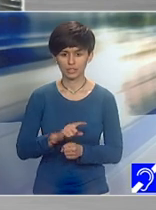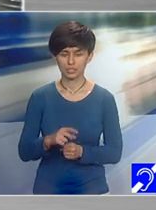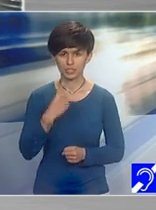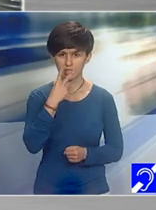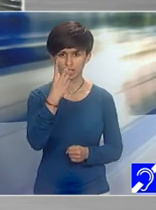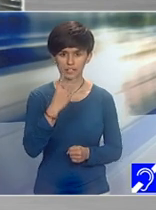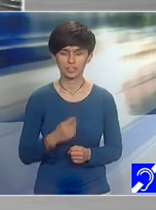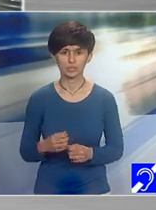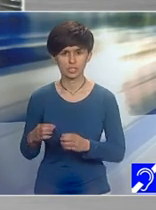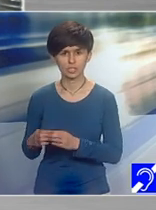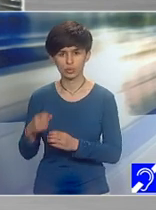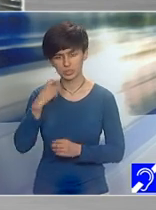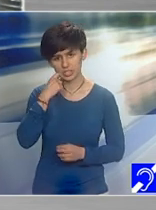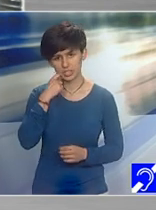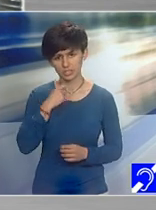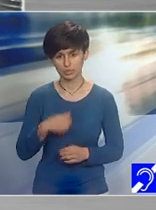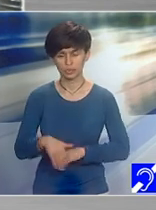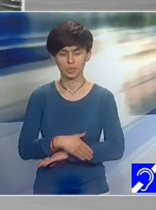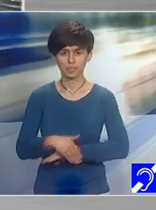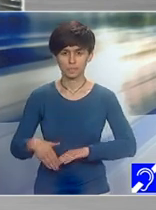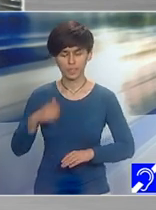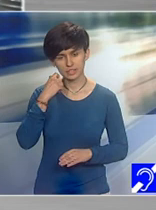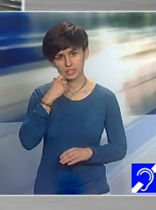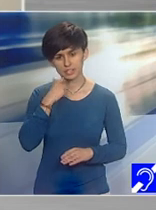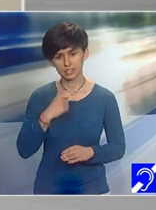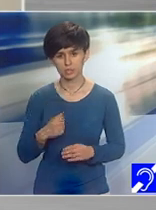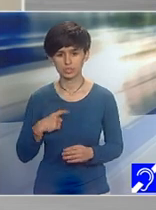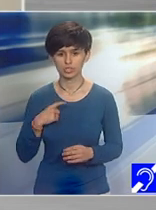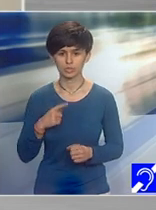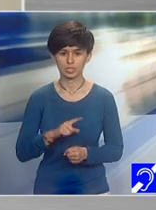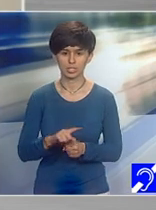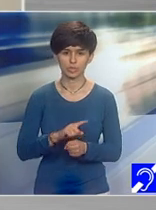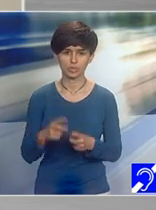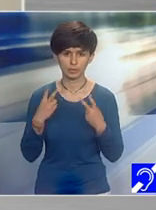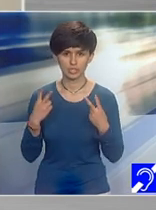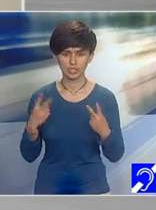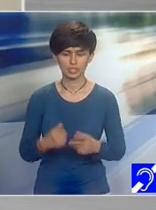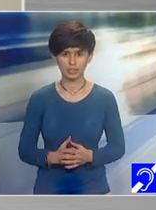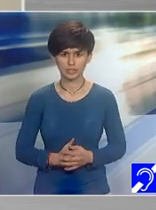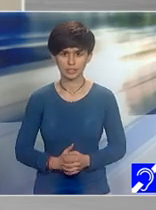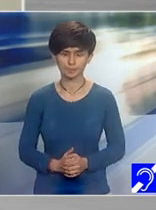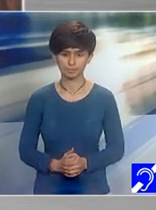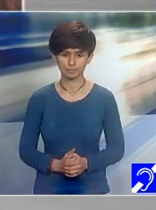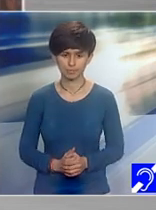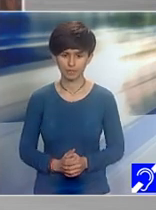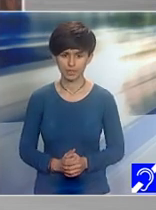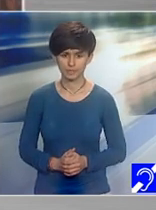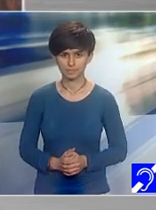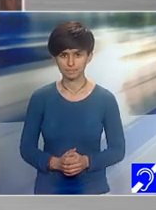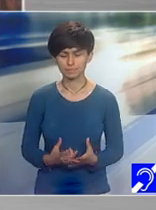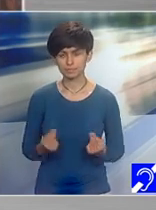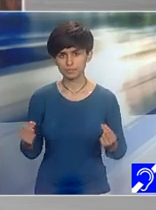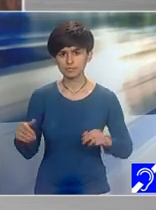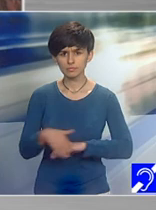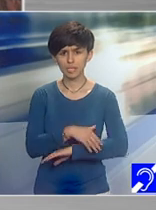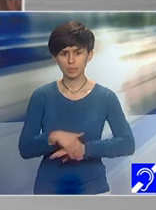în comunitatea, pe străzile Clujului, de către clujeni, sunt lucruri cu adevărat importante. O mare parte dintre străzi s-au